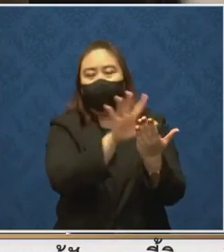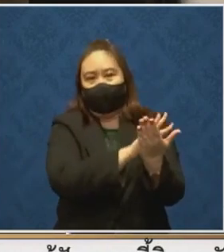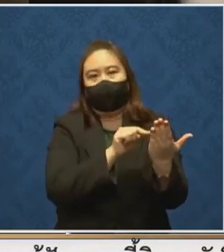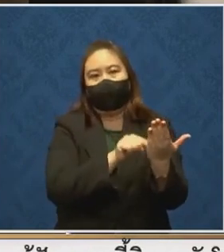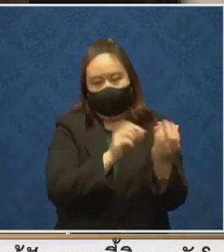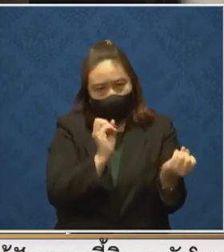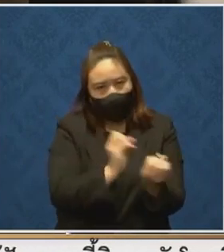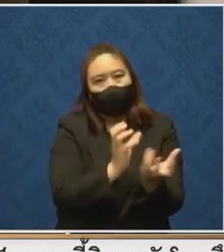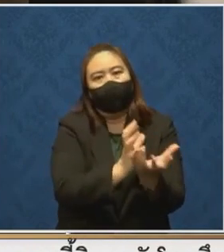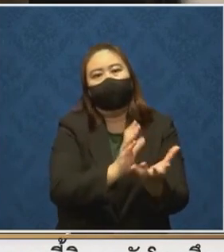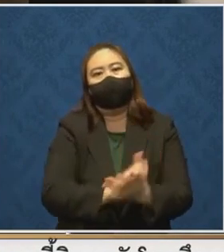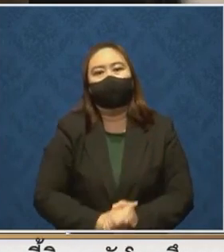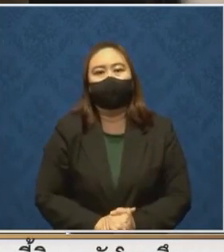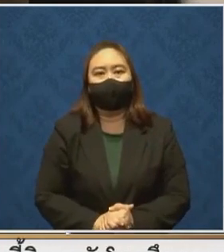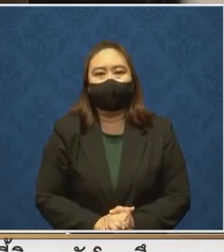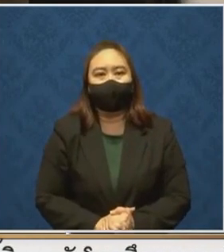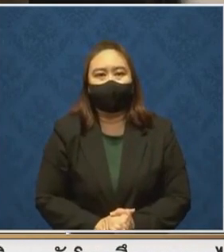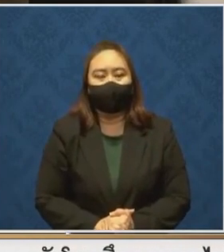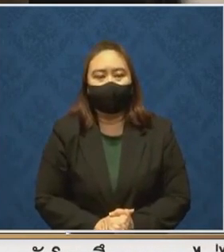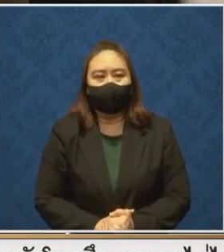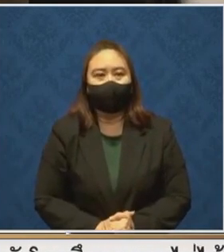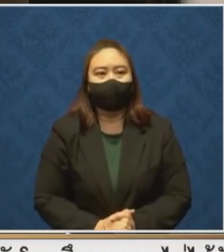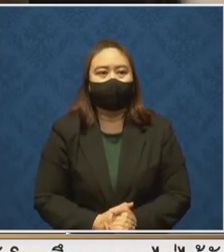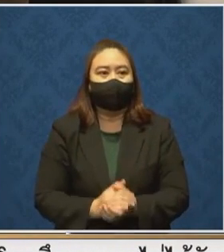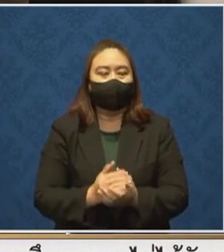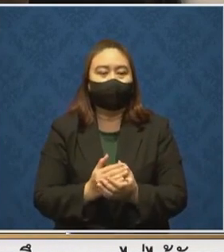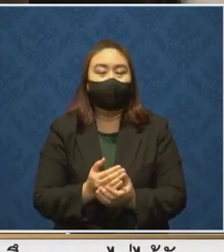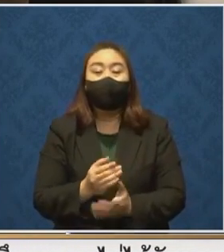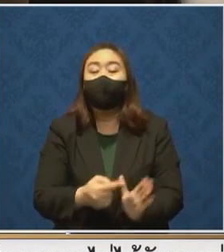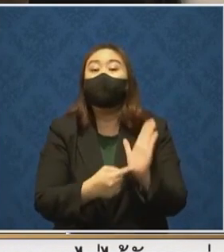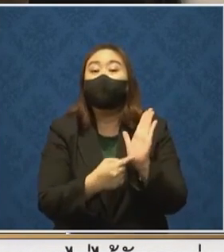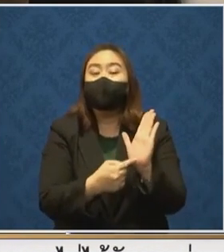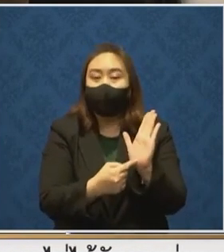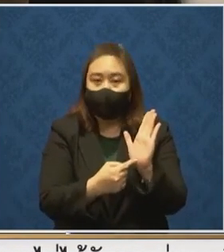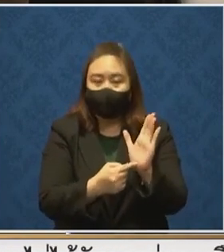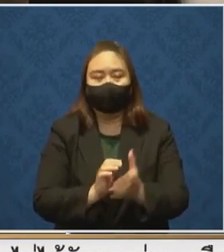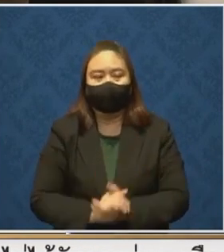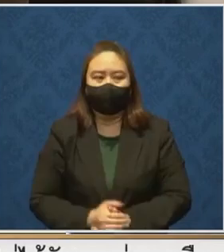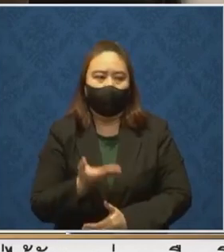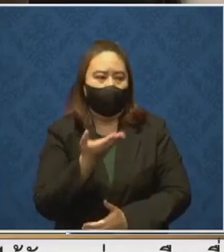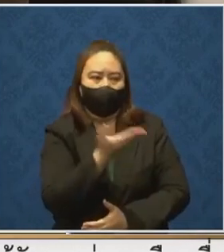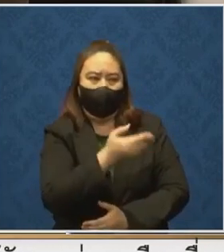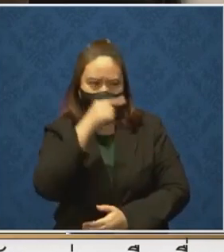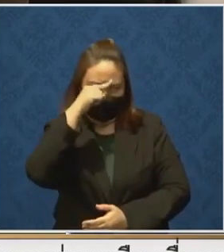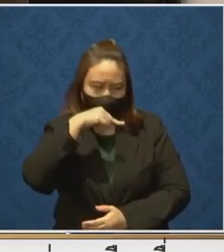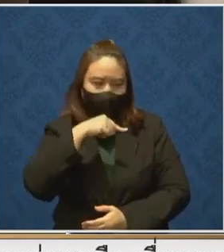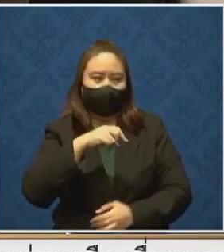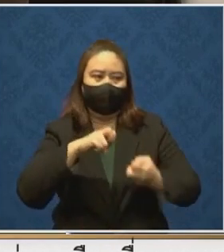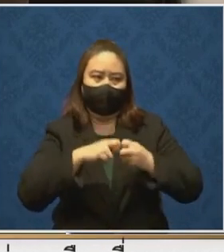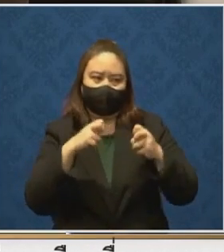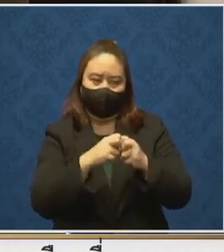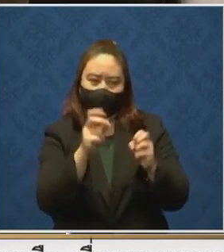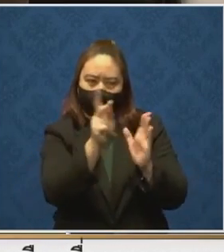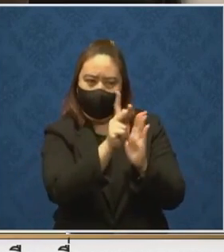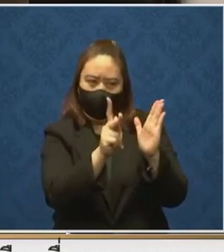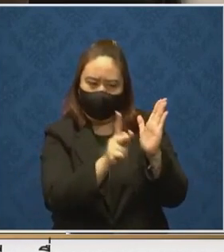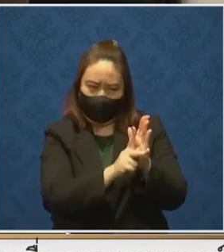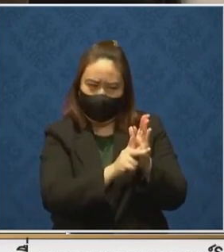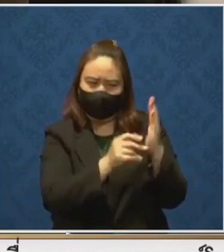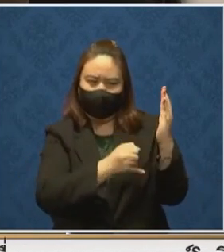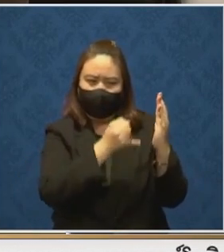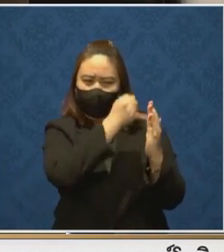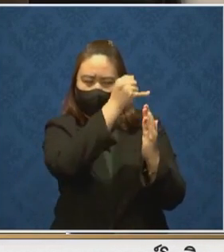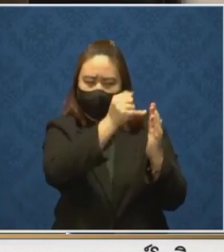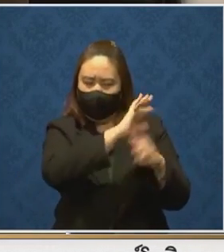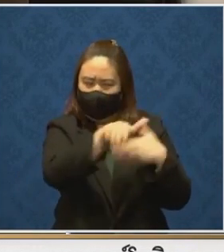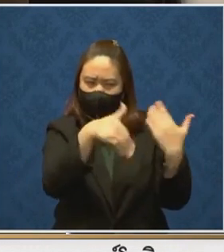deve ใอนาคตข้อเรีกรองที่ฉักลาวถึงก็เช่นการขอให้ไยแก้ไขปัญหาทางกฎหมายในท้องถินที่ค้าง